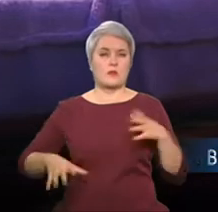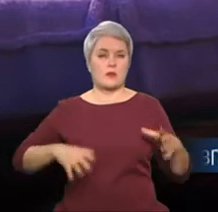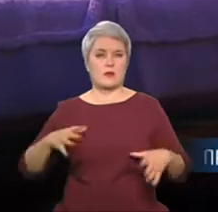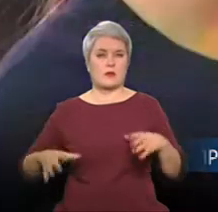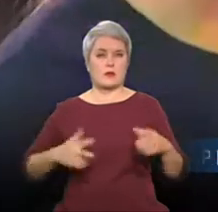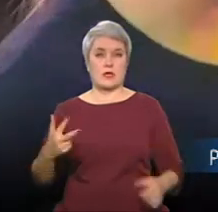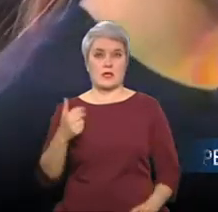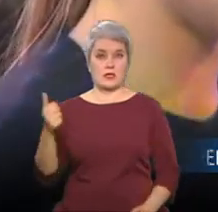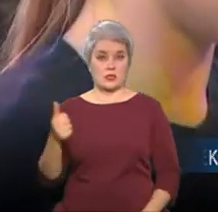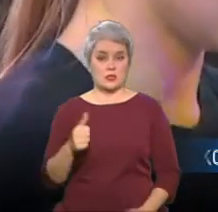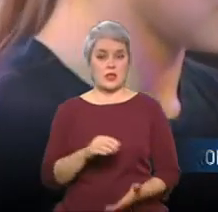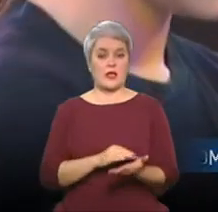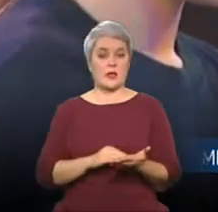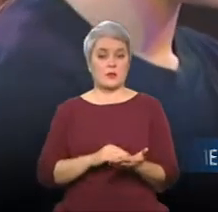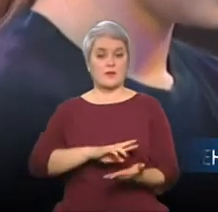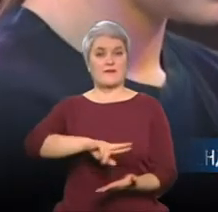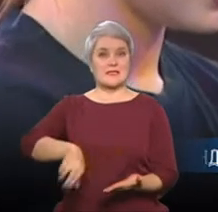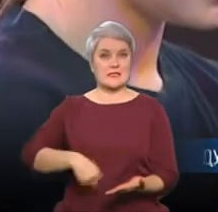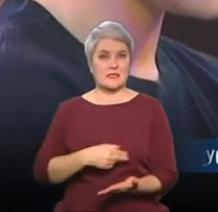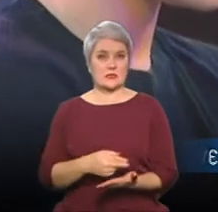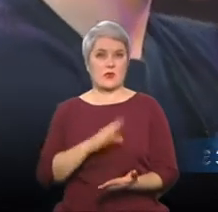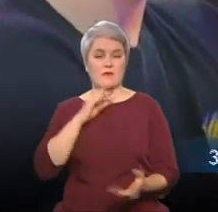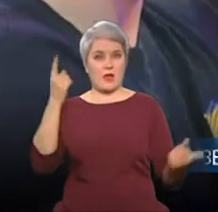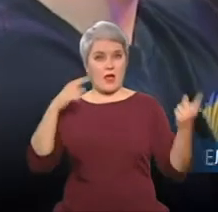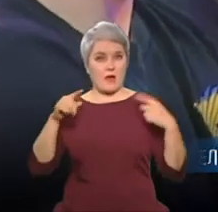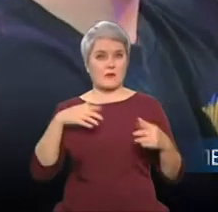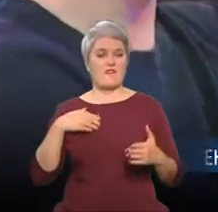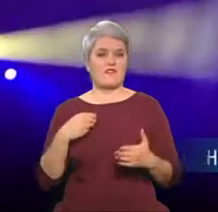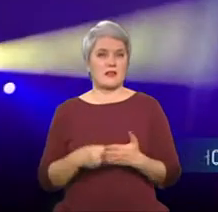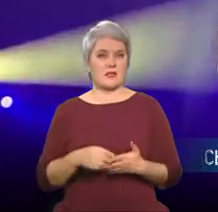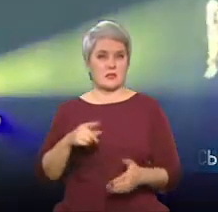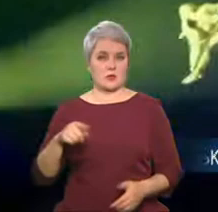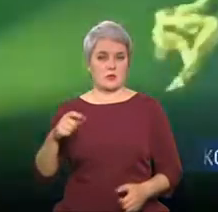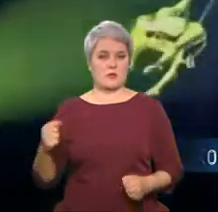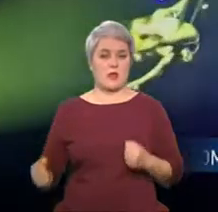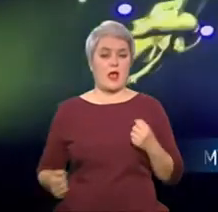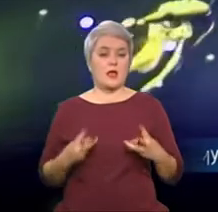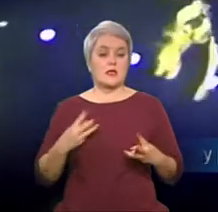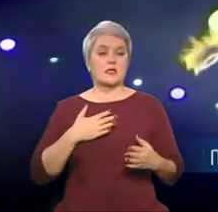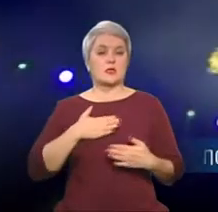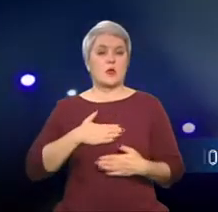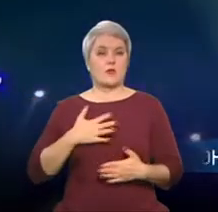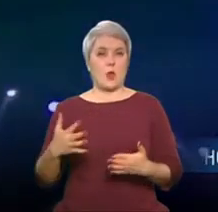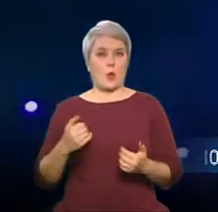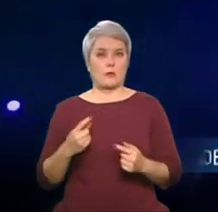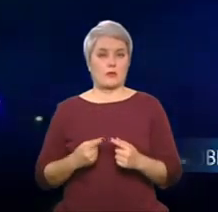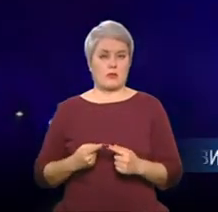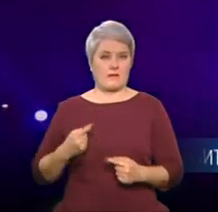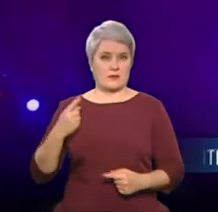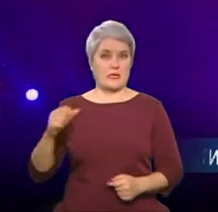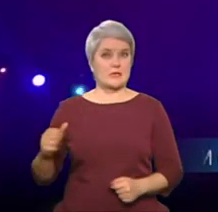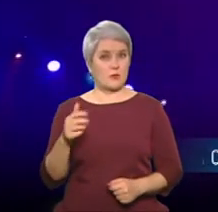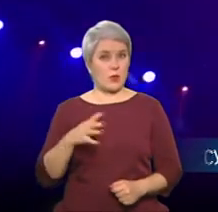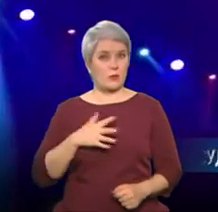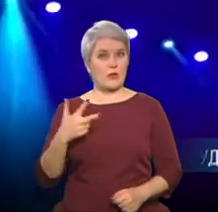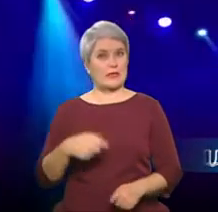тричі на тиждень репетиції у цирку. Вона авторка власних номерів. Каже, адреналін та задоволення отримує на висоті. Спершу це було 3